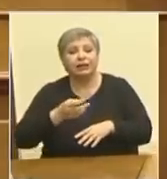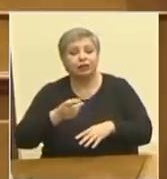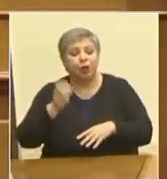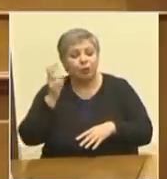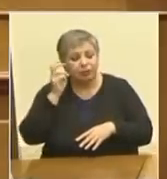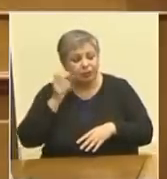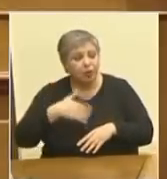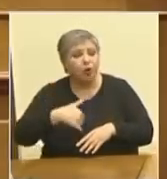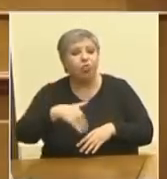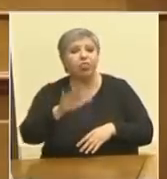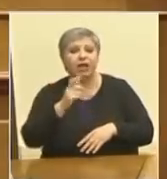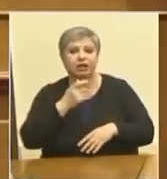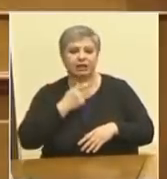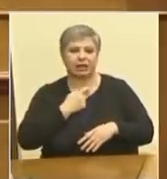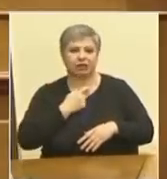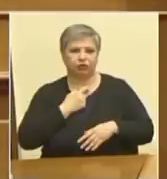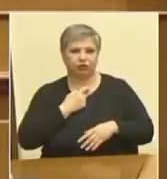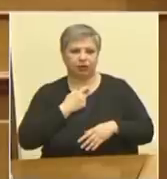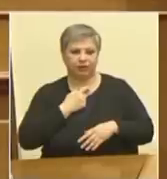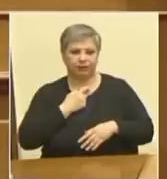κύριε Τσίπρα.